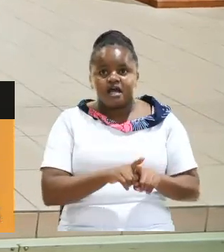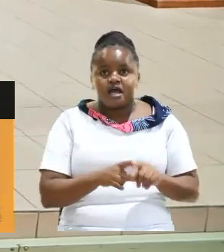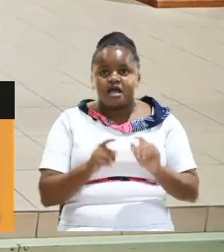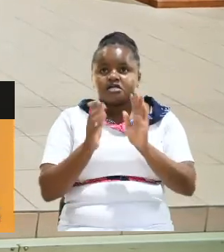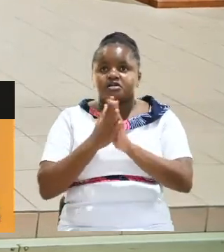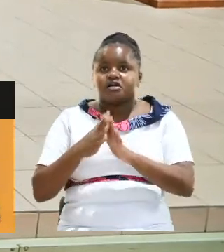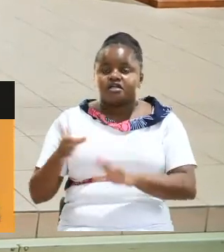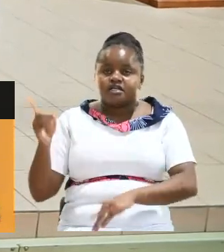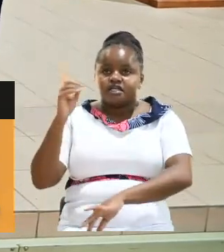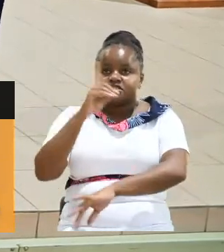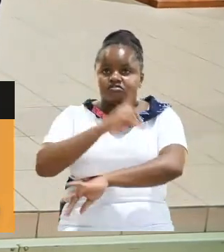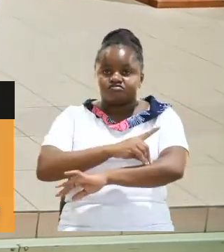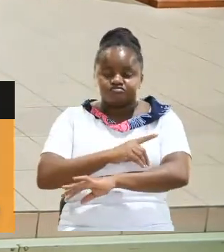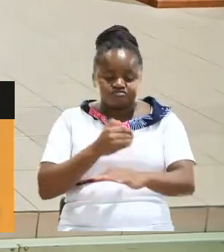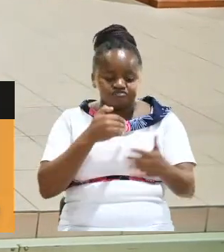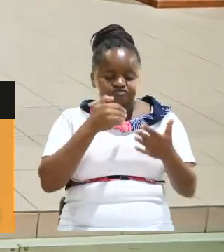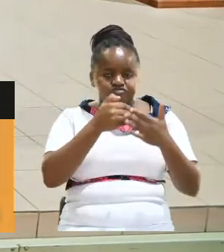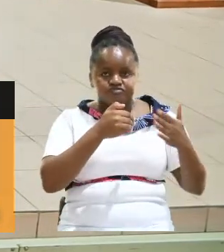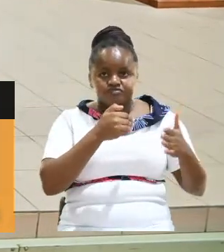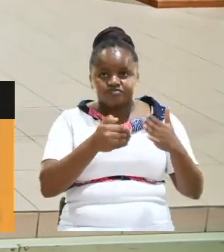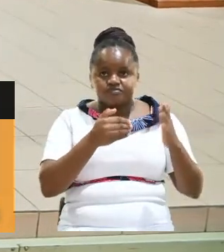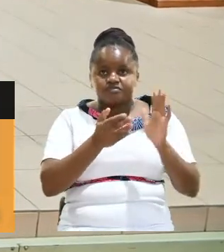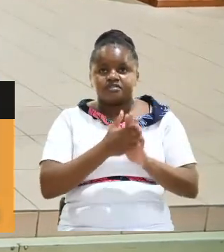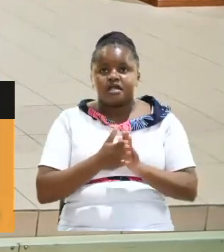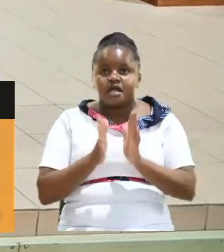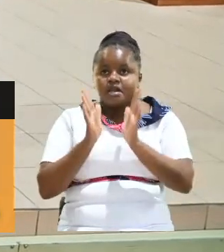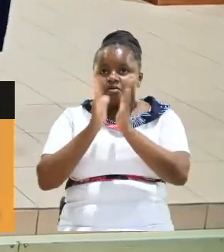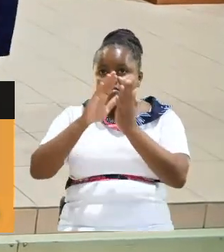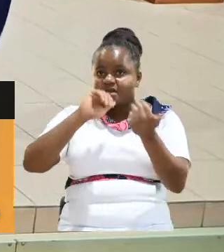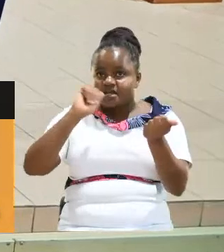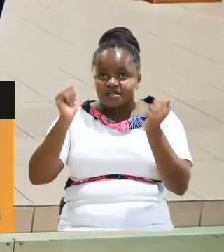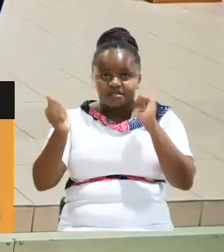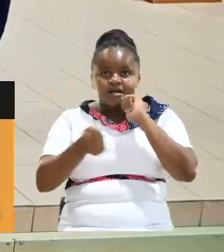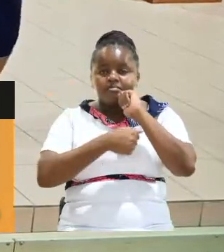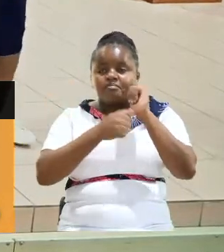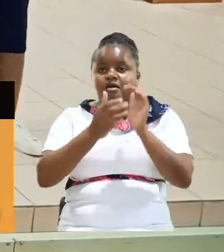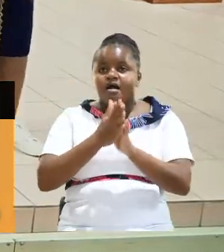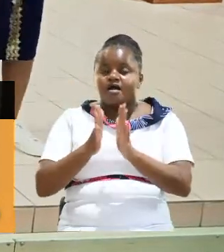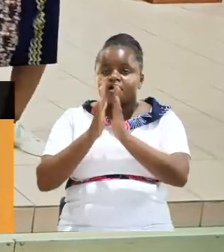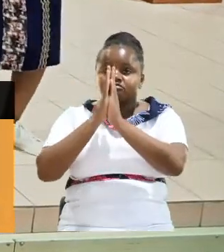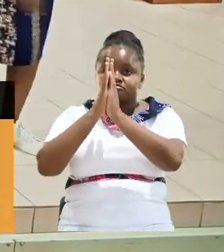zimefika. Ninaomba nirekebishe. Sema baba.